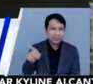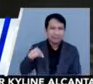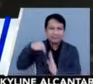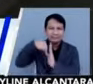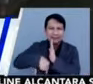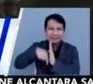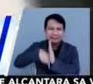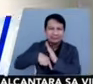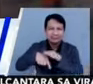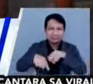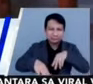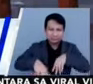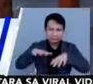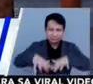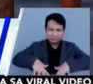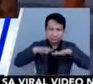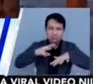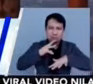tubig. Paabot ata dito.